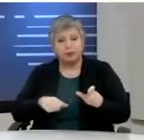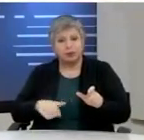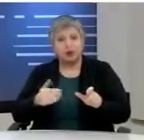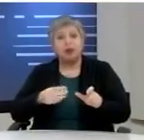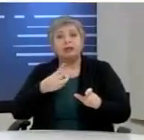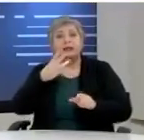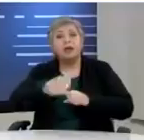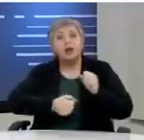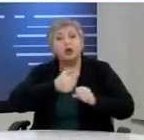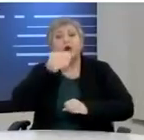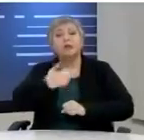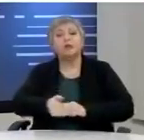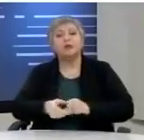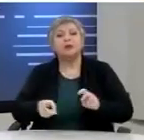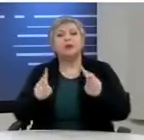του Ανδρέα Παπανδρέου.